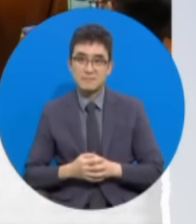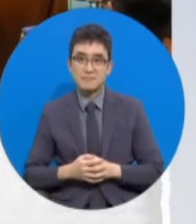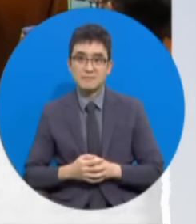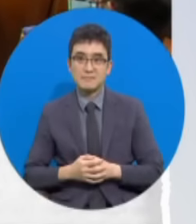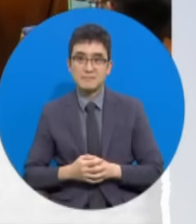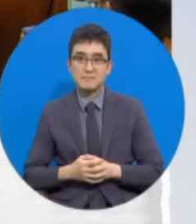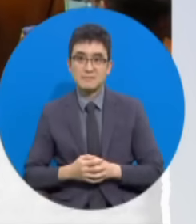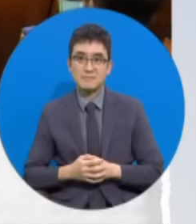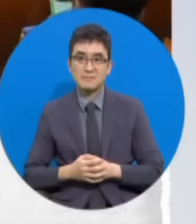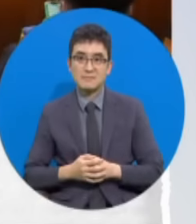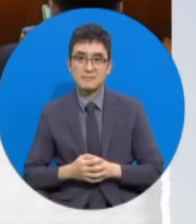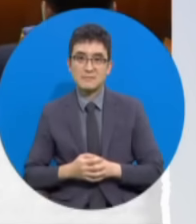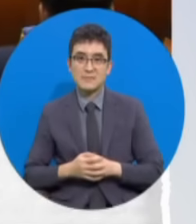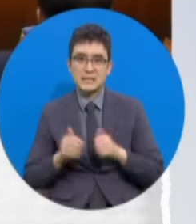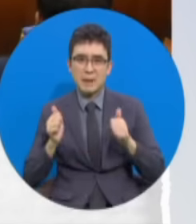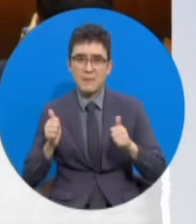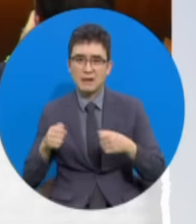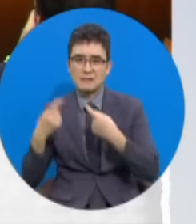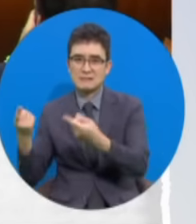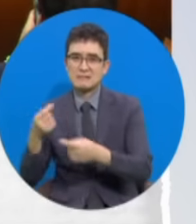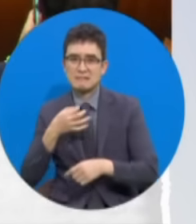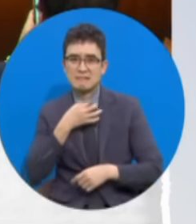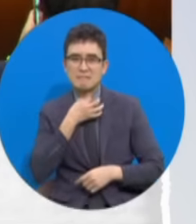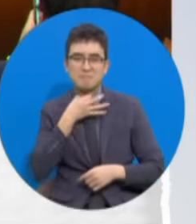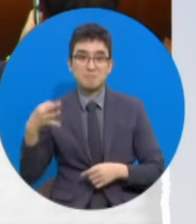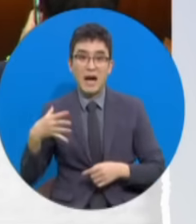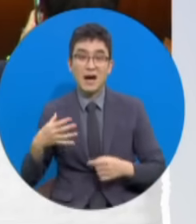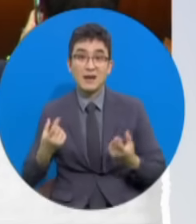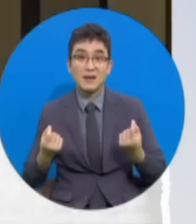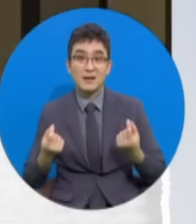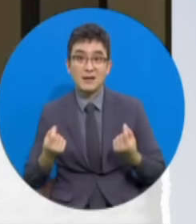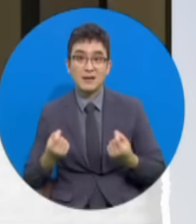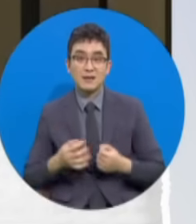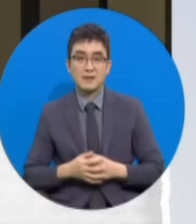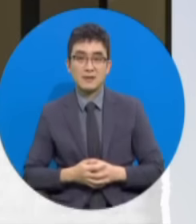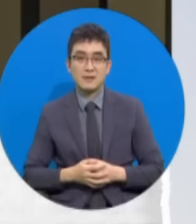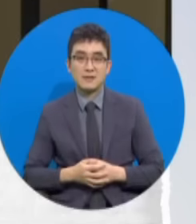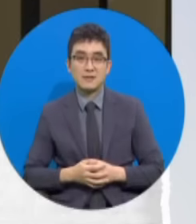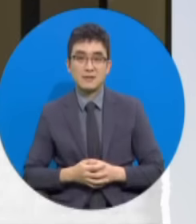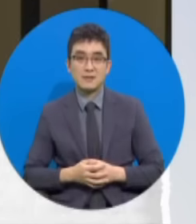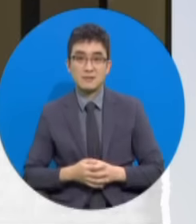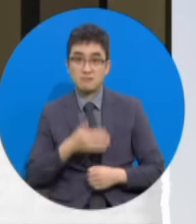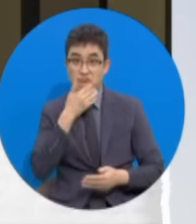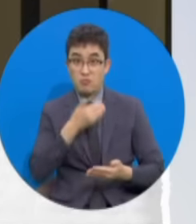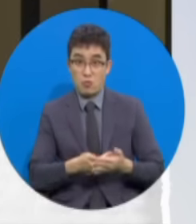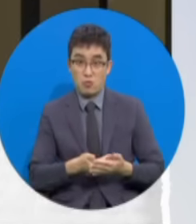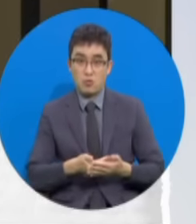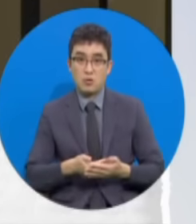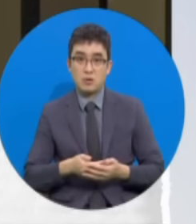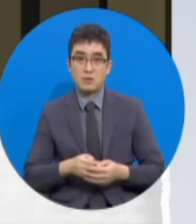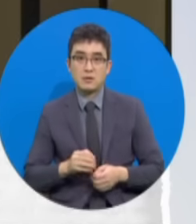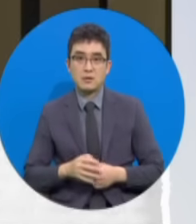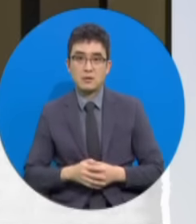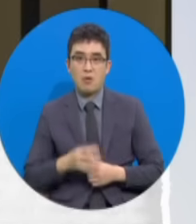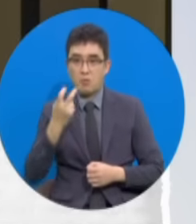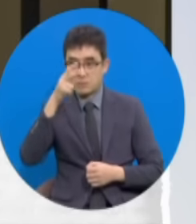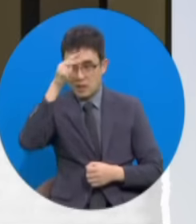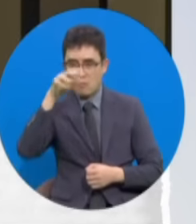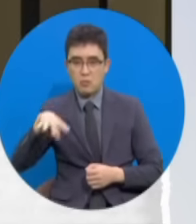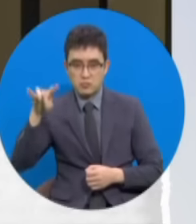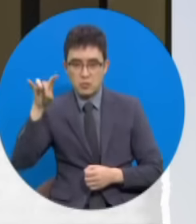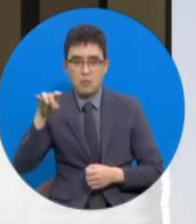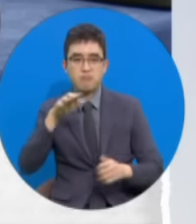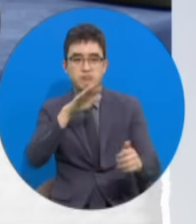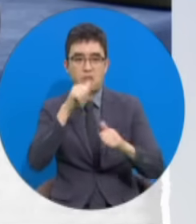기소돼서 재판을 안 받고 싶어 하는 것 같아요. 그러게 해서 선제적으로 하는데 이제 중요한 건 뭐냐면 검찰은 그래도 조민 씨를 일단 불러서